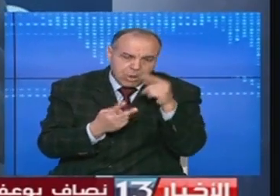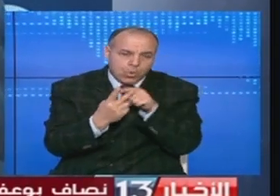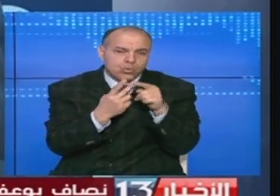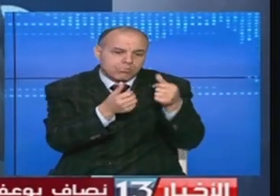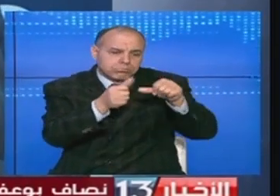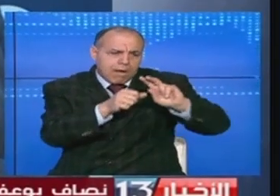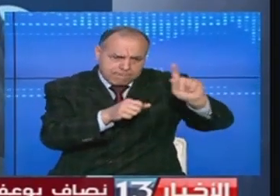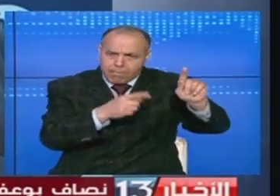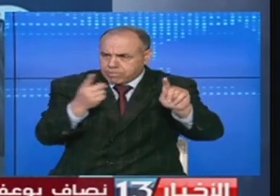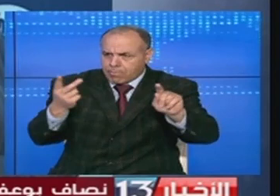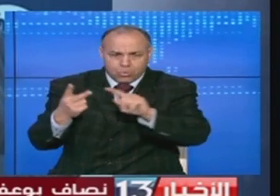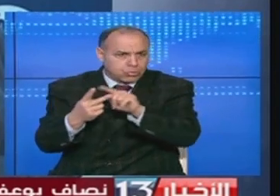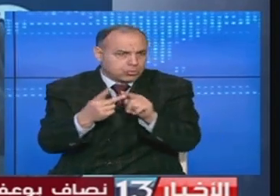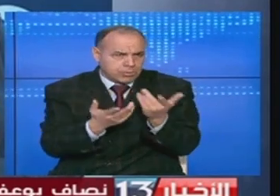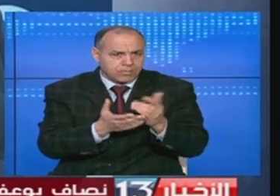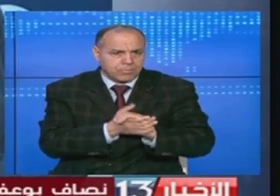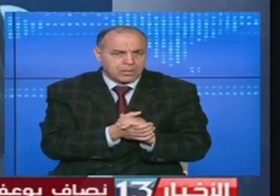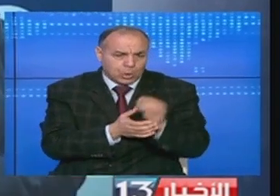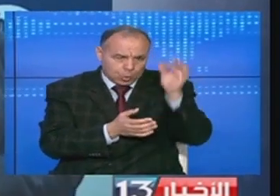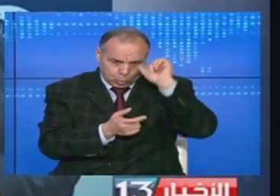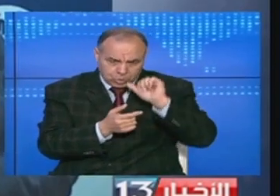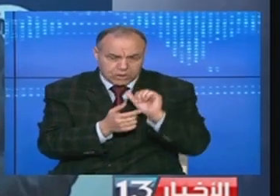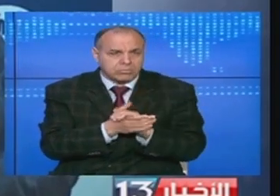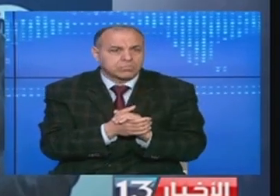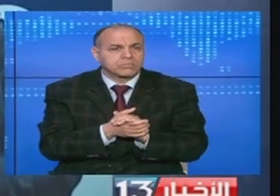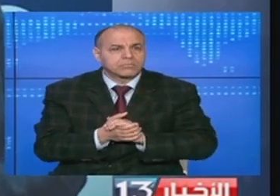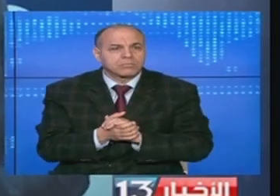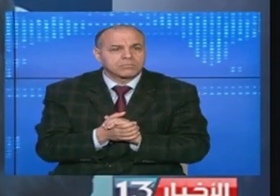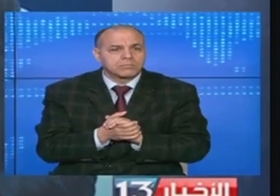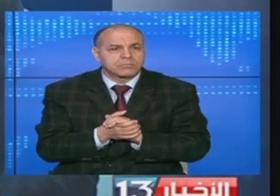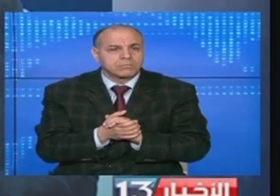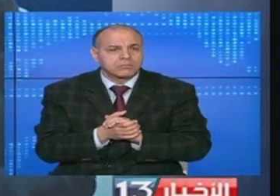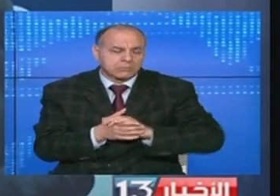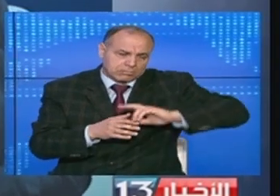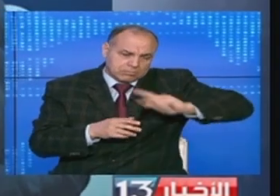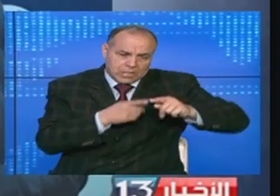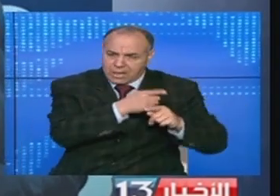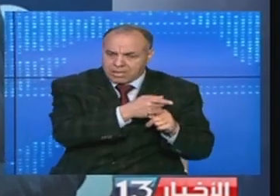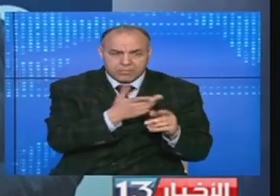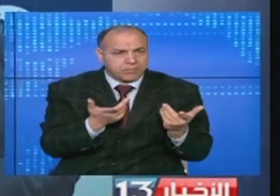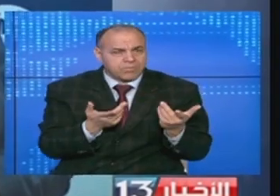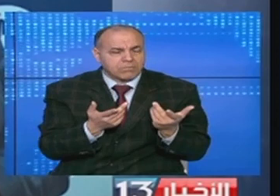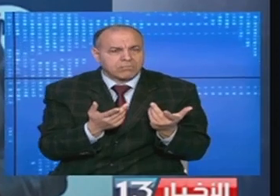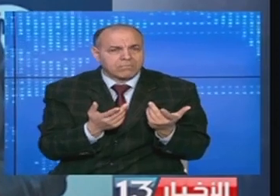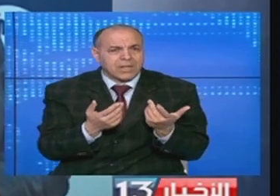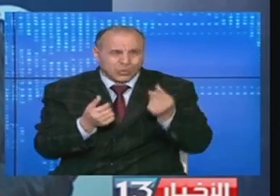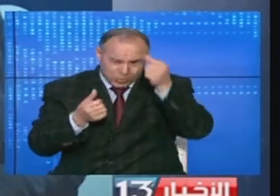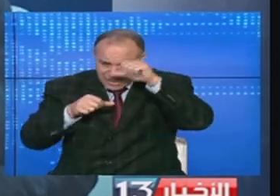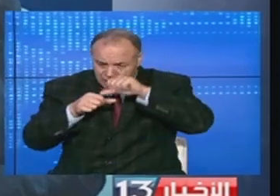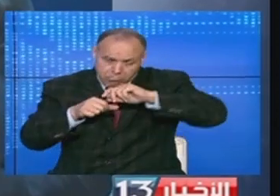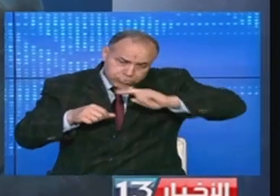اخرى موجودين في اه اه تونس وكذلك يتم ال ال اه الرجوع اليهما قتلى اذا كانت